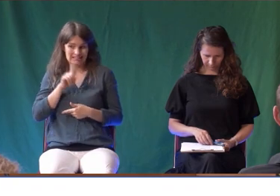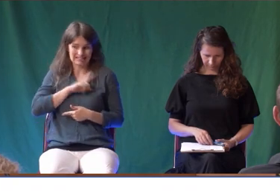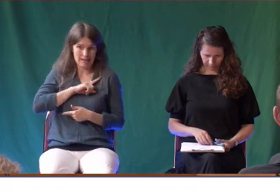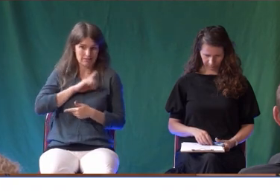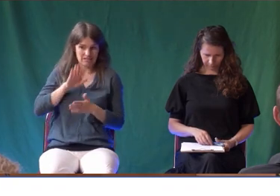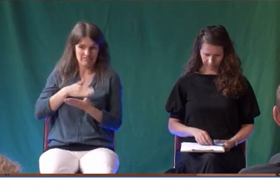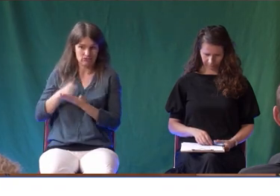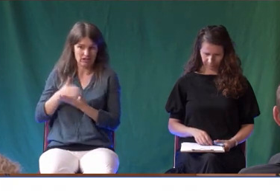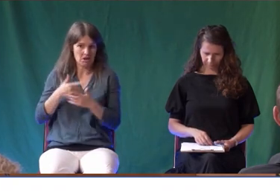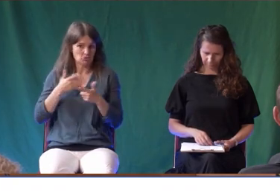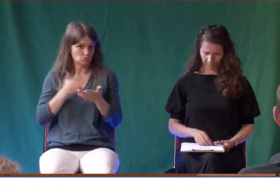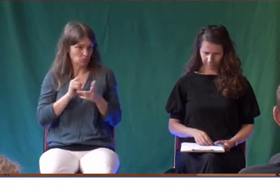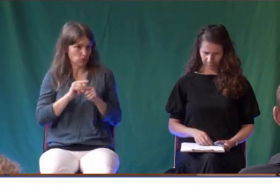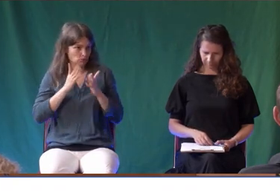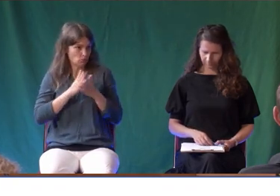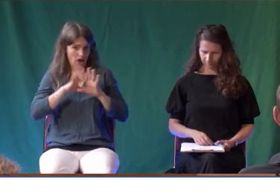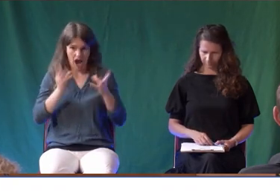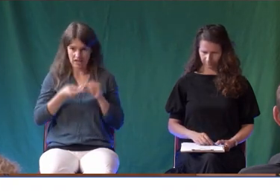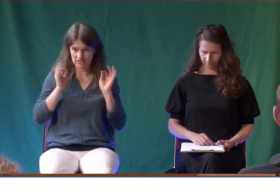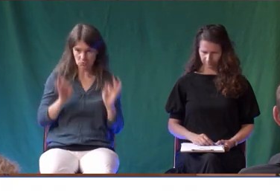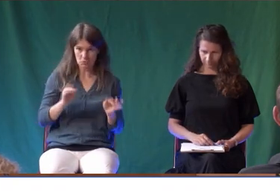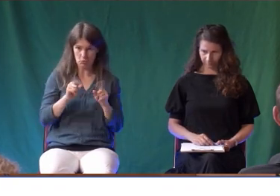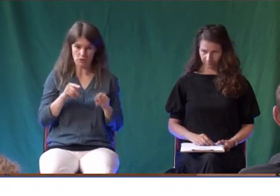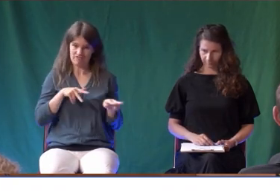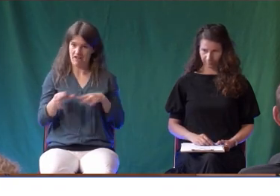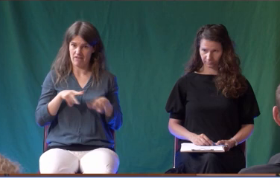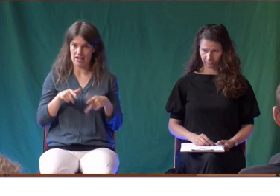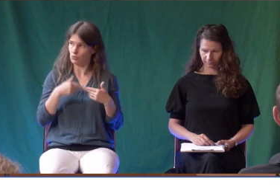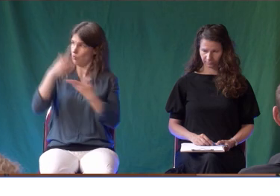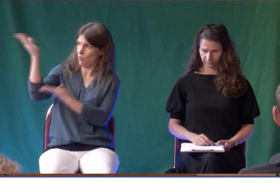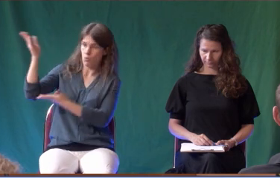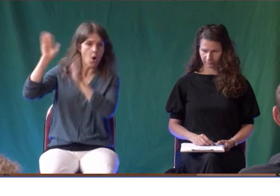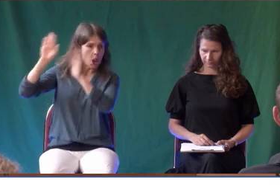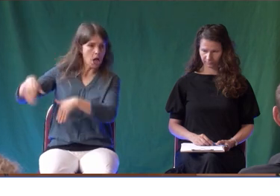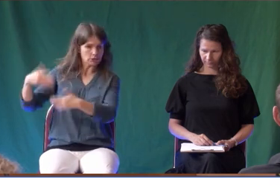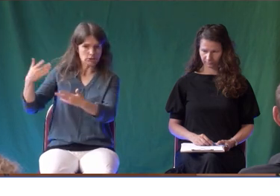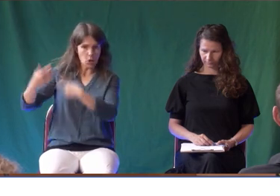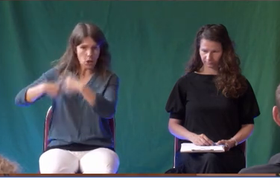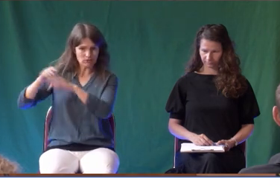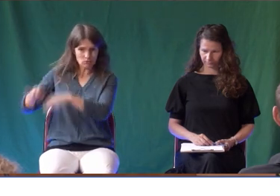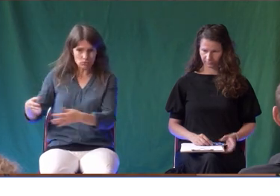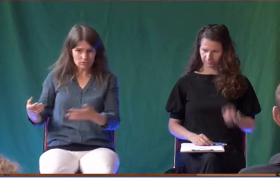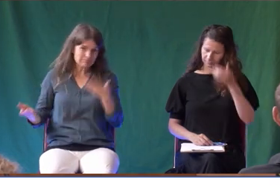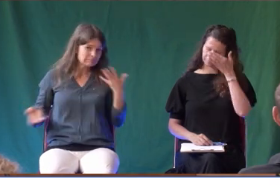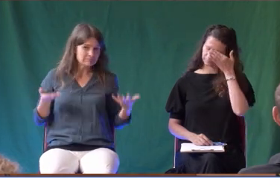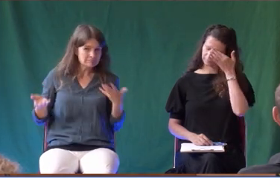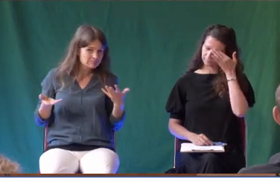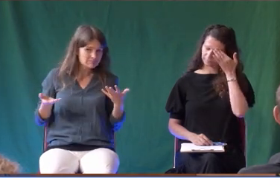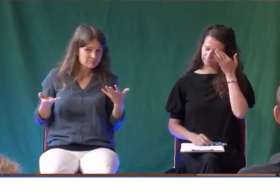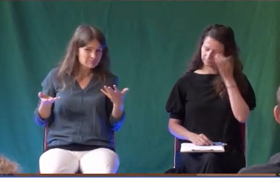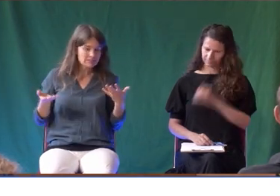heißt das für die Mitarbeiter der Verwaltung weiter so Maßstab muss stets und immer eine